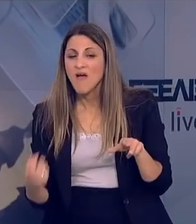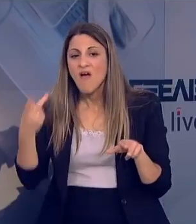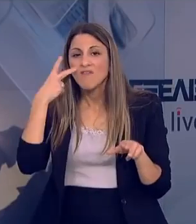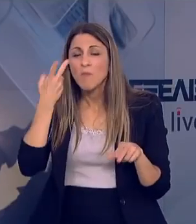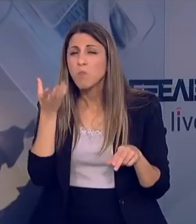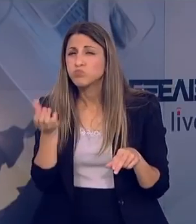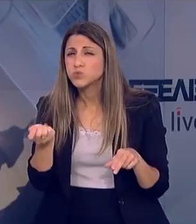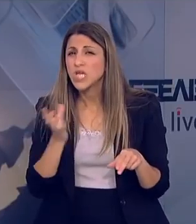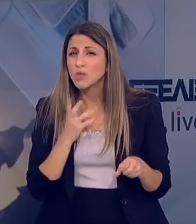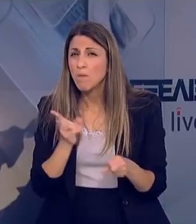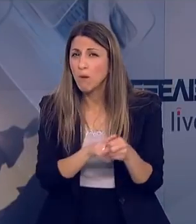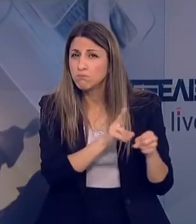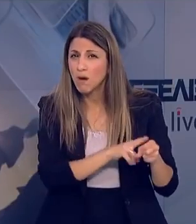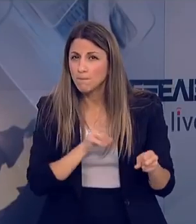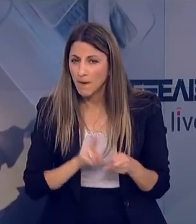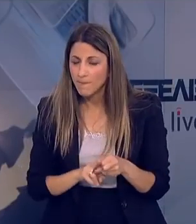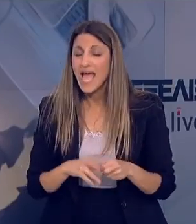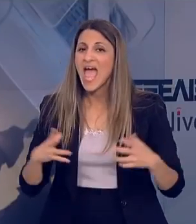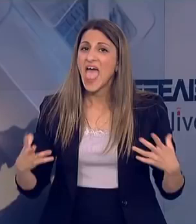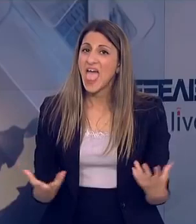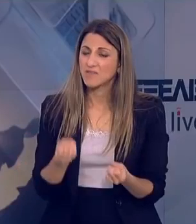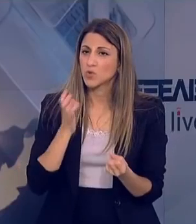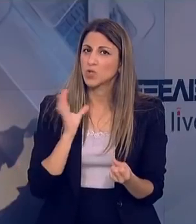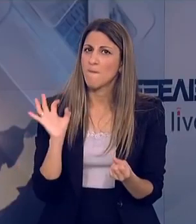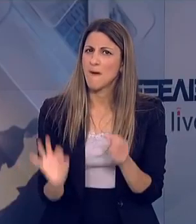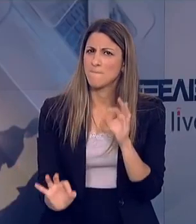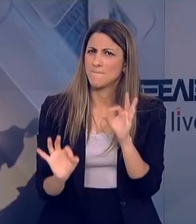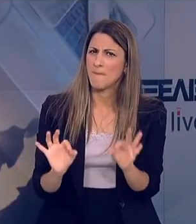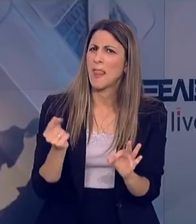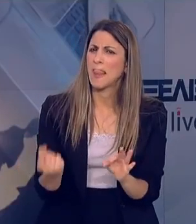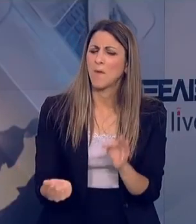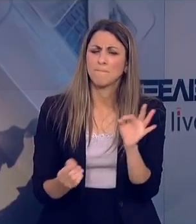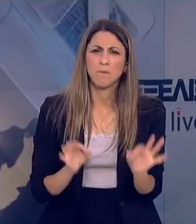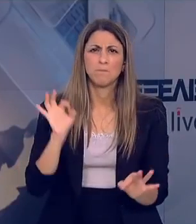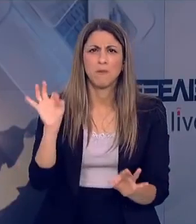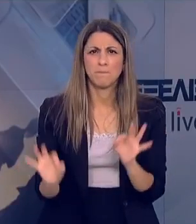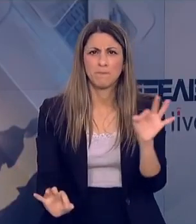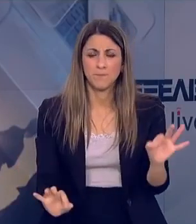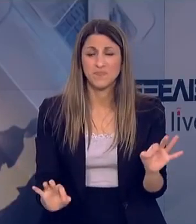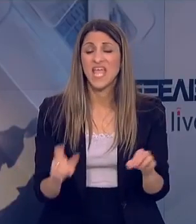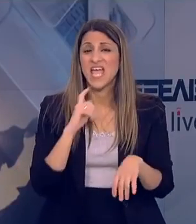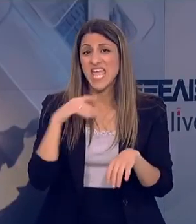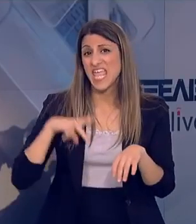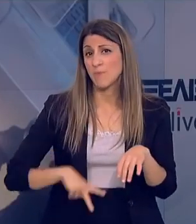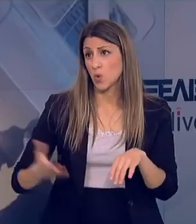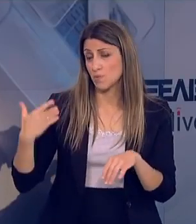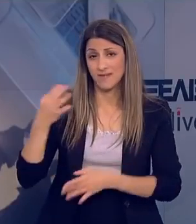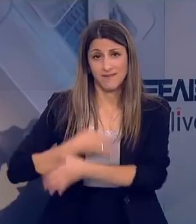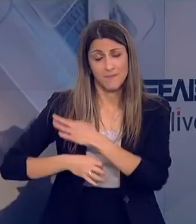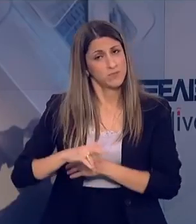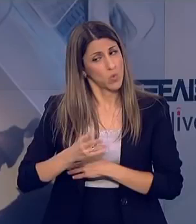αναπαραγωγικό ρυθμό της πανδημίας, ο οποίος δεν έχει αλλάξει, δεν έχει αυξηθεί. Είναι νωρίς ακόμα, όπως είπε ο Υφυπουργός. Θα πρέπει να